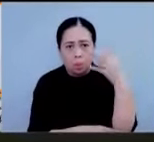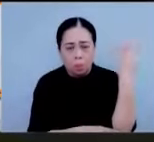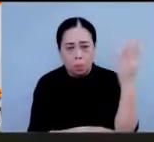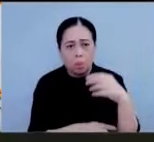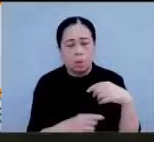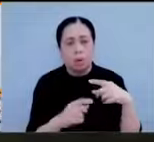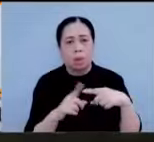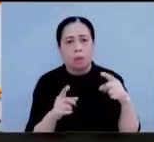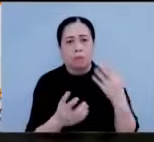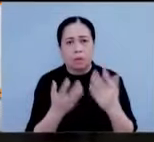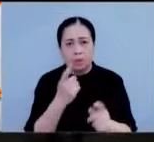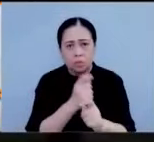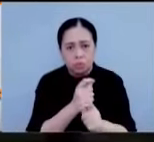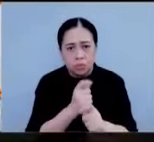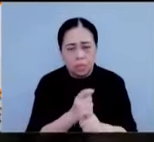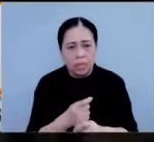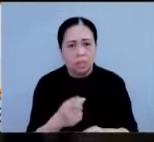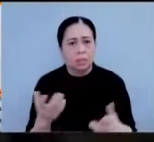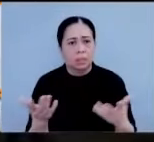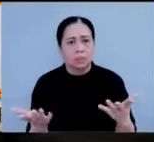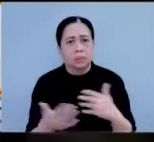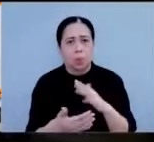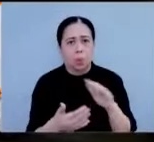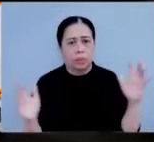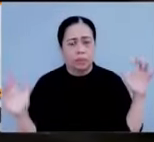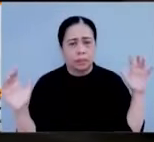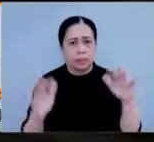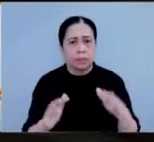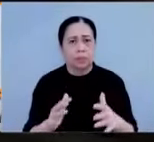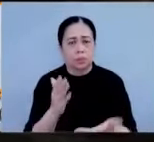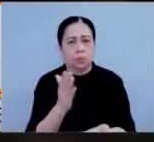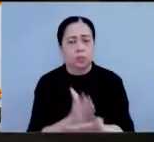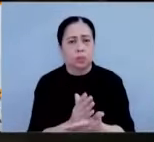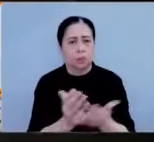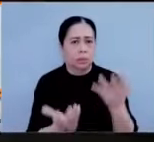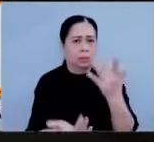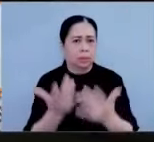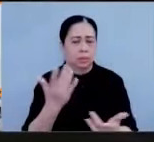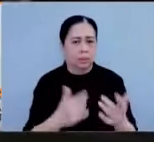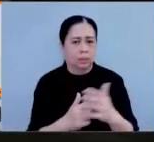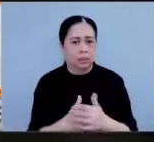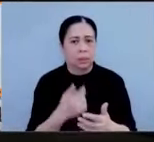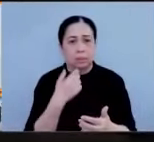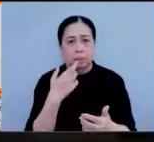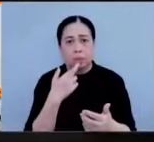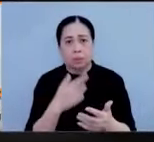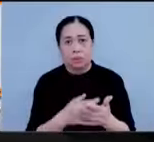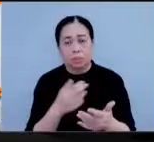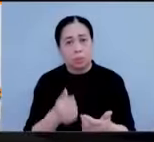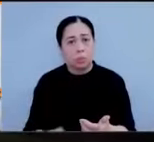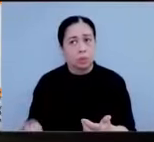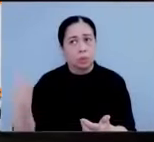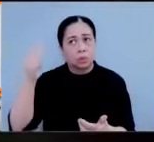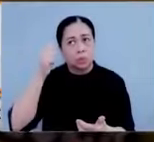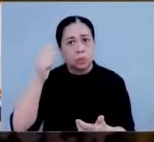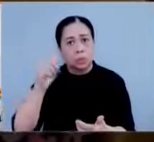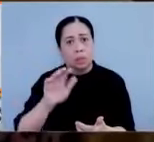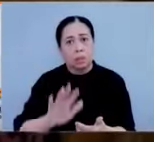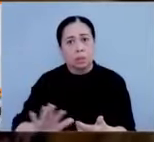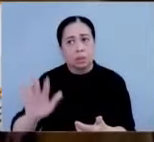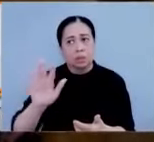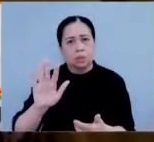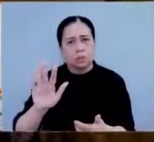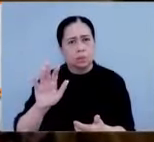truck. Andito silang lahat ngayon para apulahin ang sunog. Ayon sa ulat ng mga otoridad, bandang